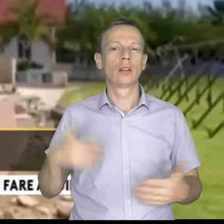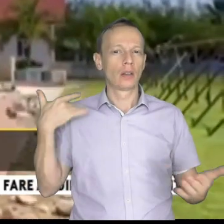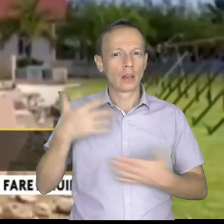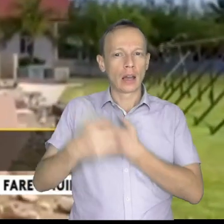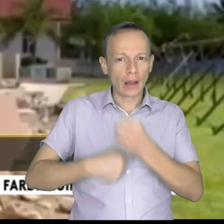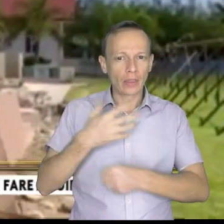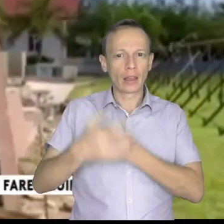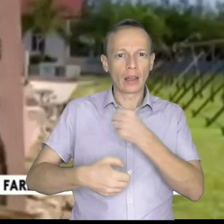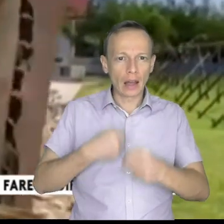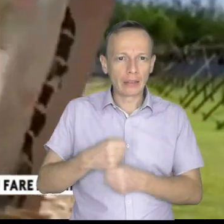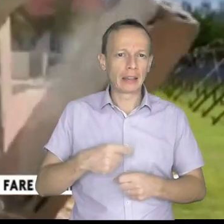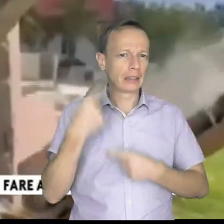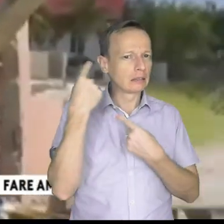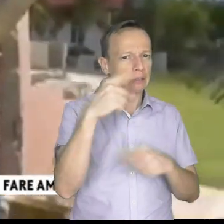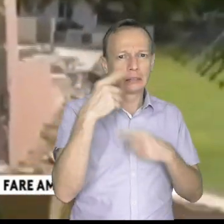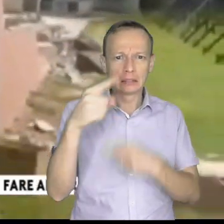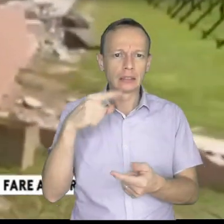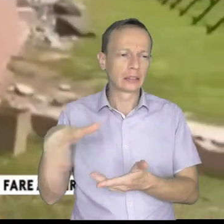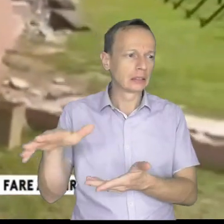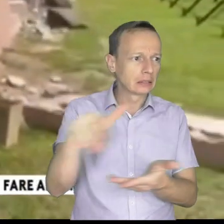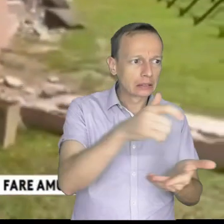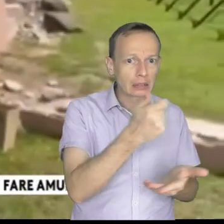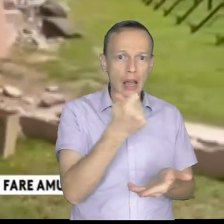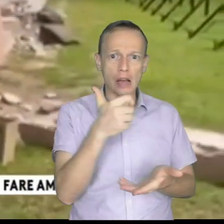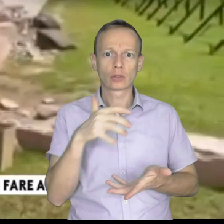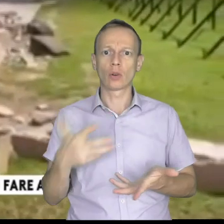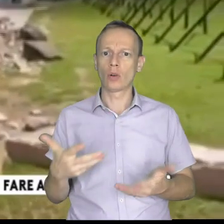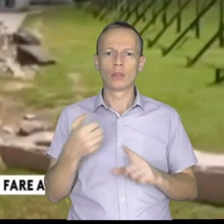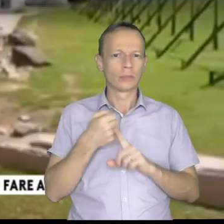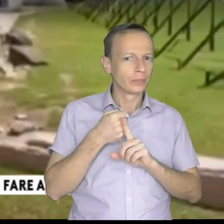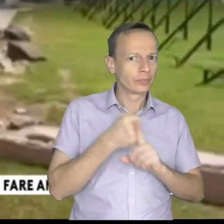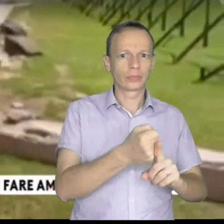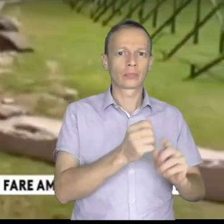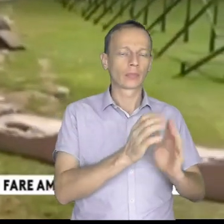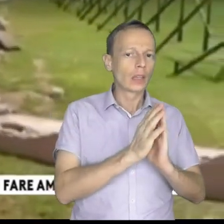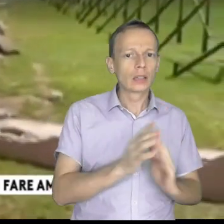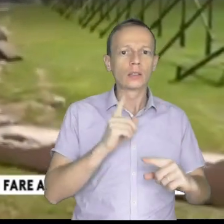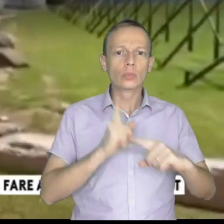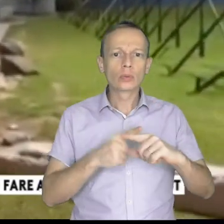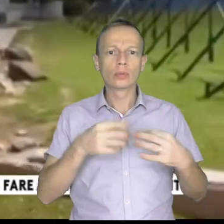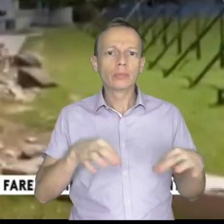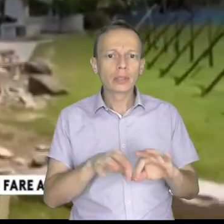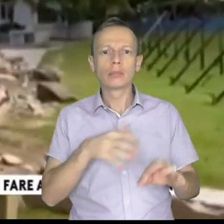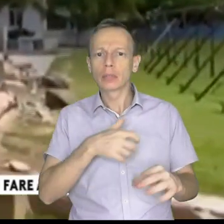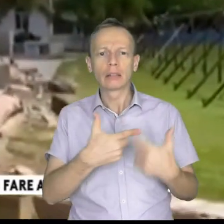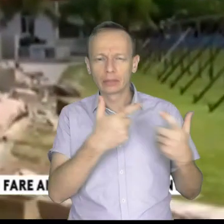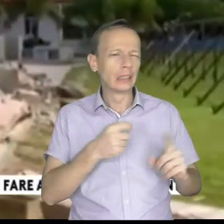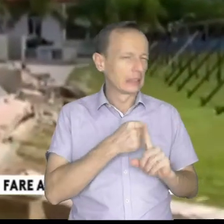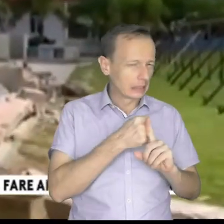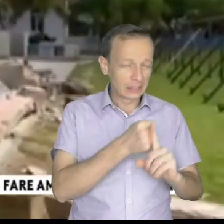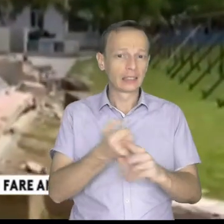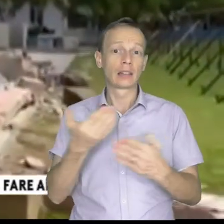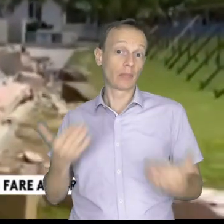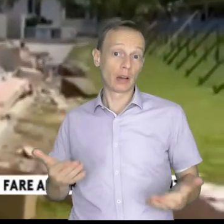collecte et de diverses démarches menées auprès des services administratifs du pays, de la commune et des instances religieuses, les paroissiens de l'église d'Anao